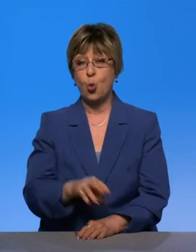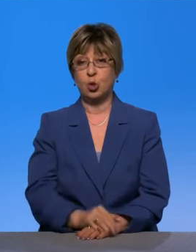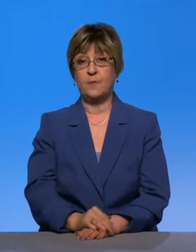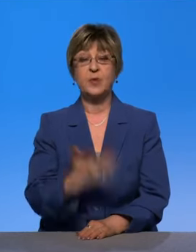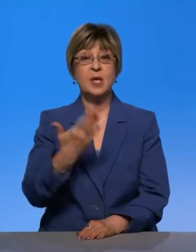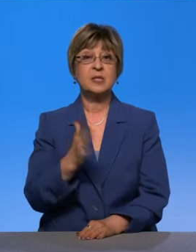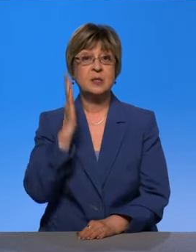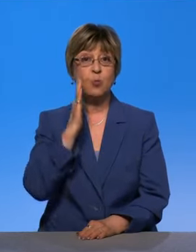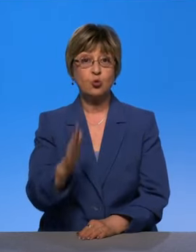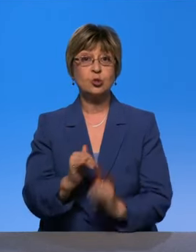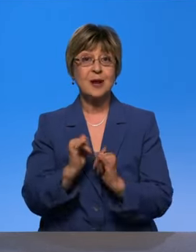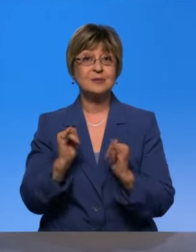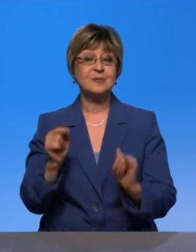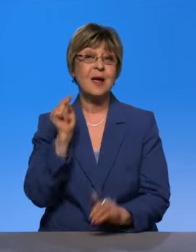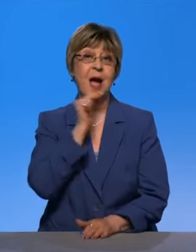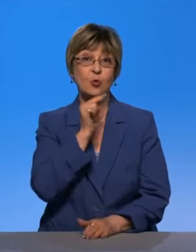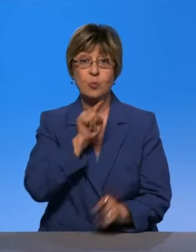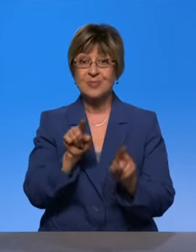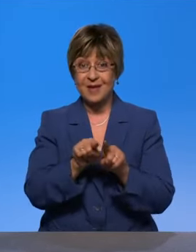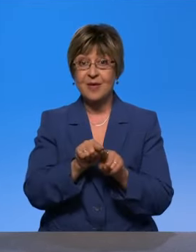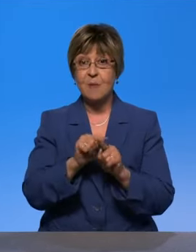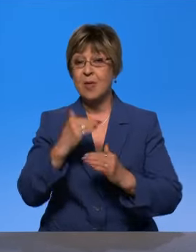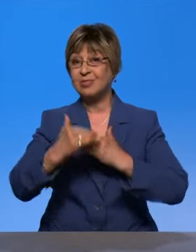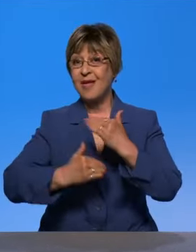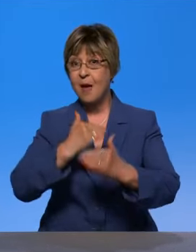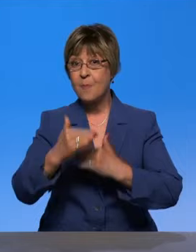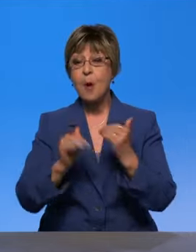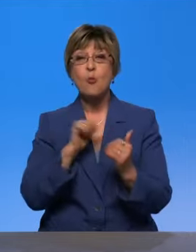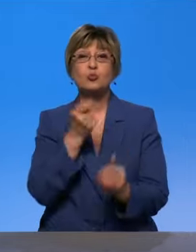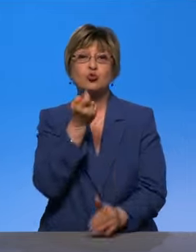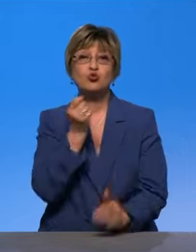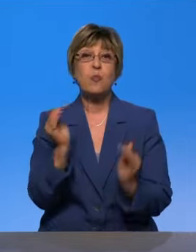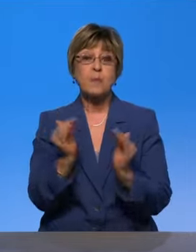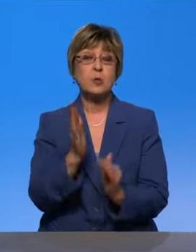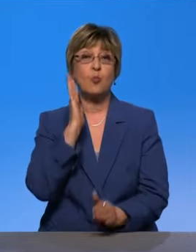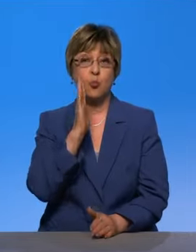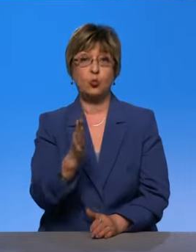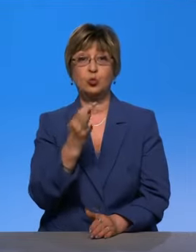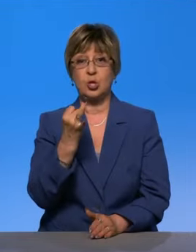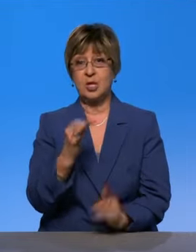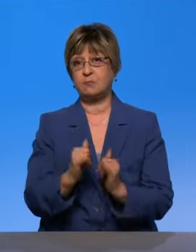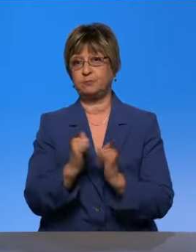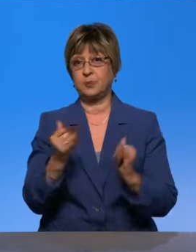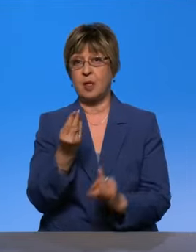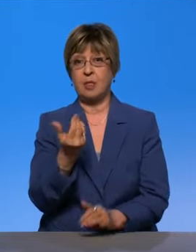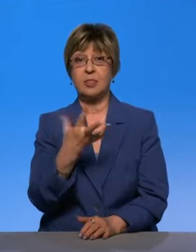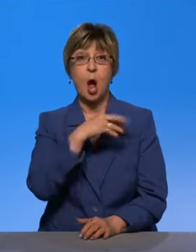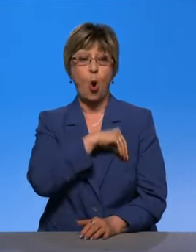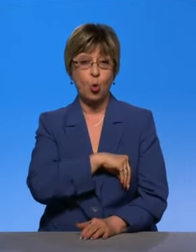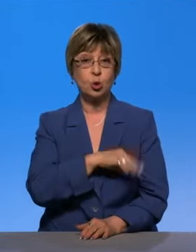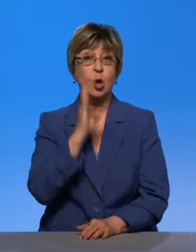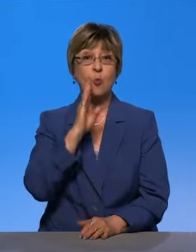будет расти экономика такими темпами, там, может, даже поменьше, то будут расти, естественно, доходы. Будут